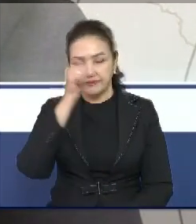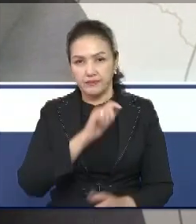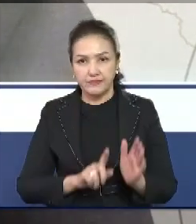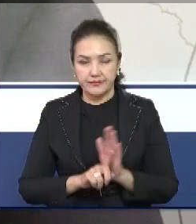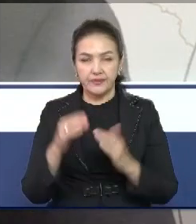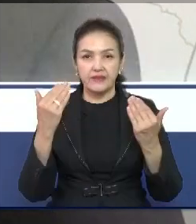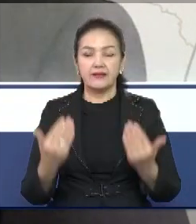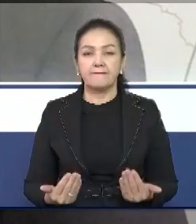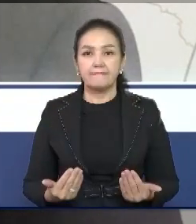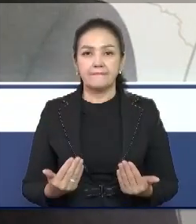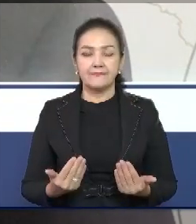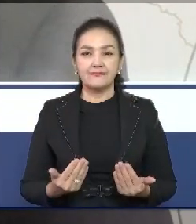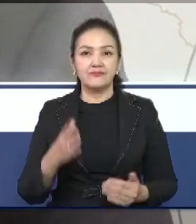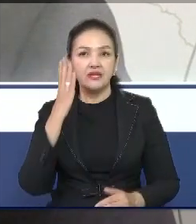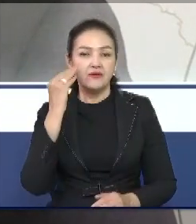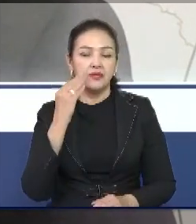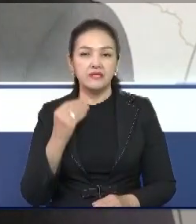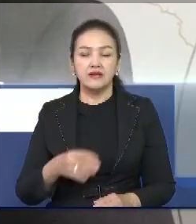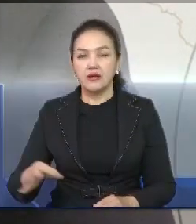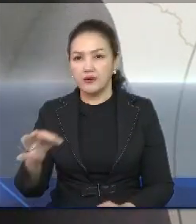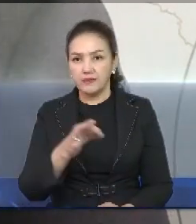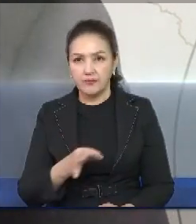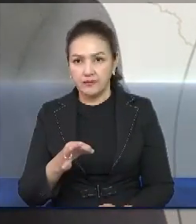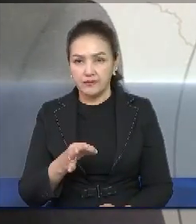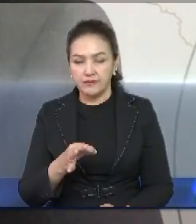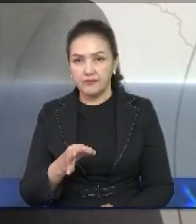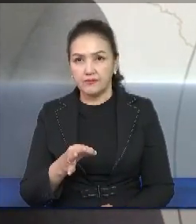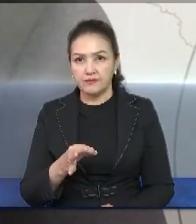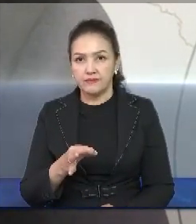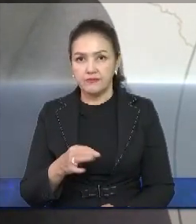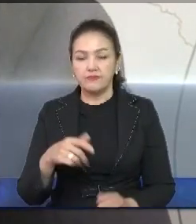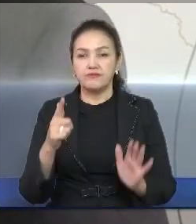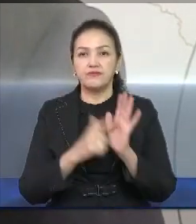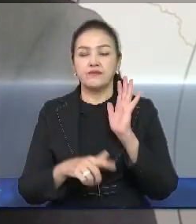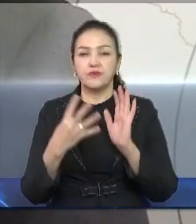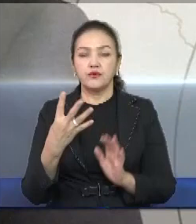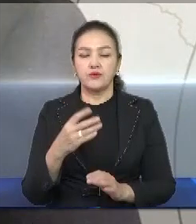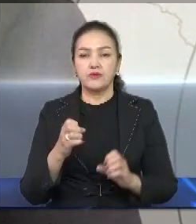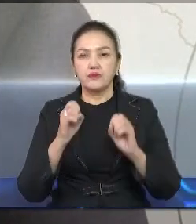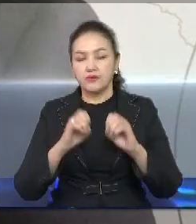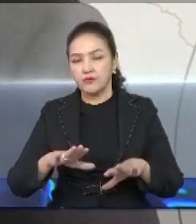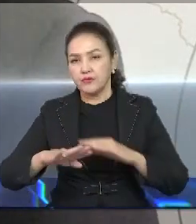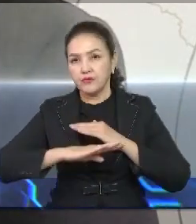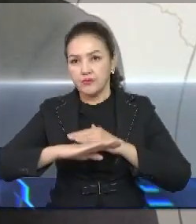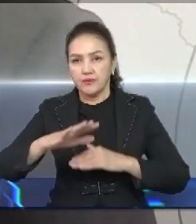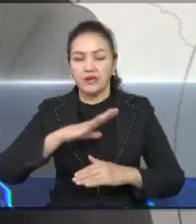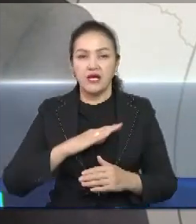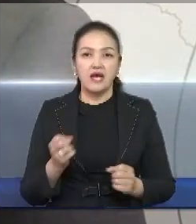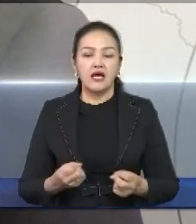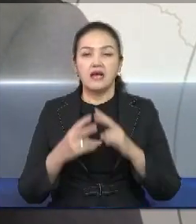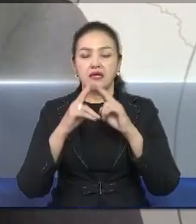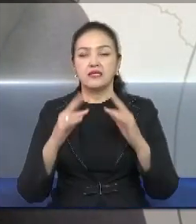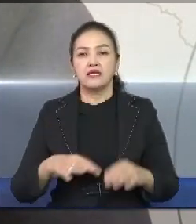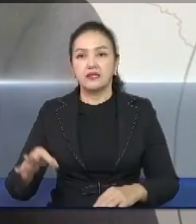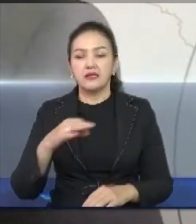қазіргі кезде Алматы ауданында 74 қоқыс алаңдары болатын болса, Астана